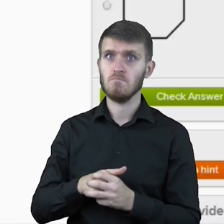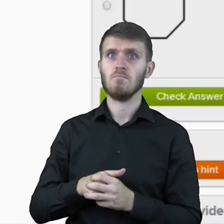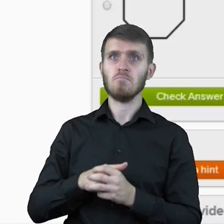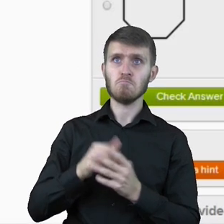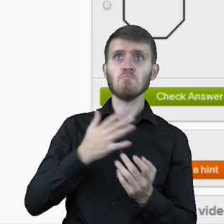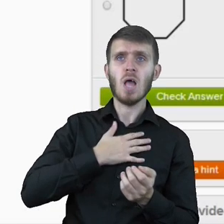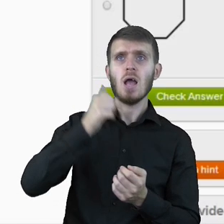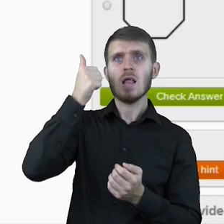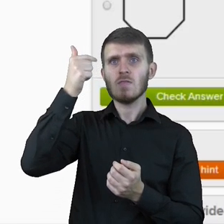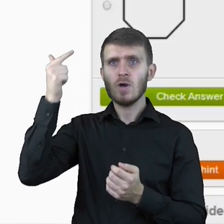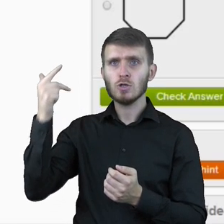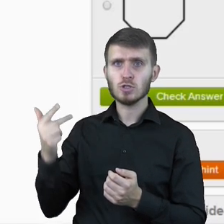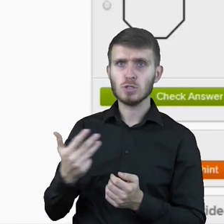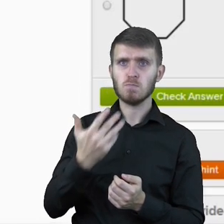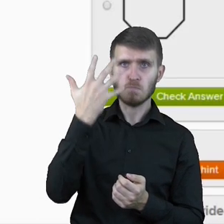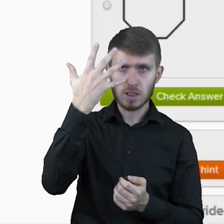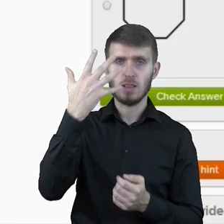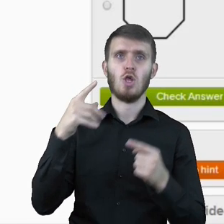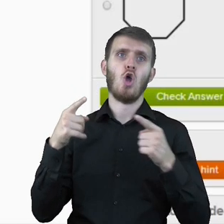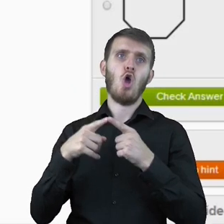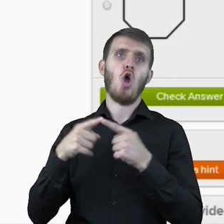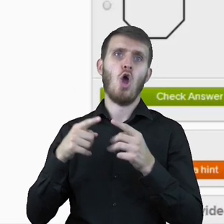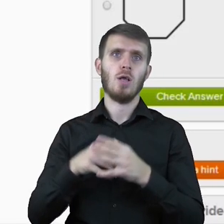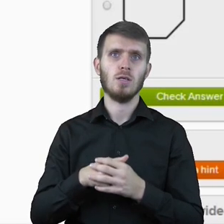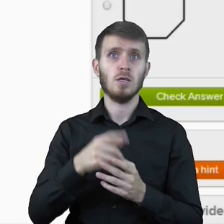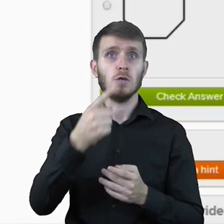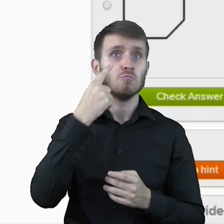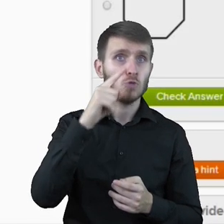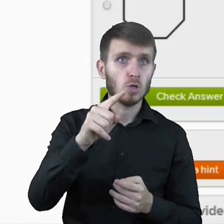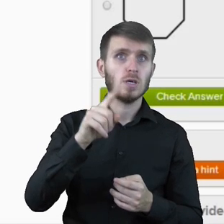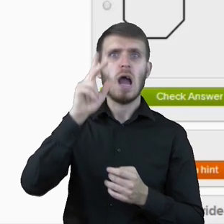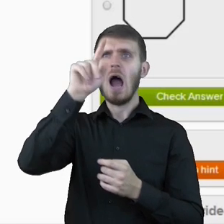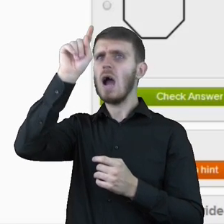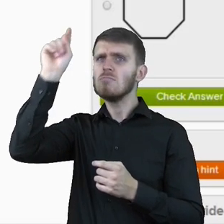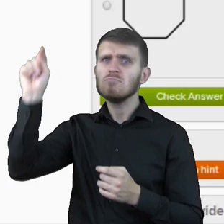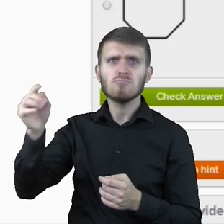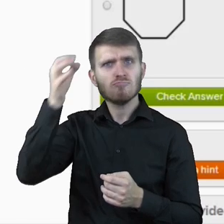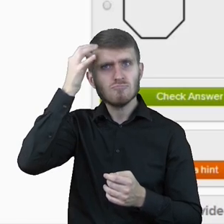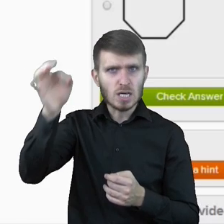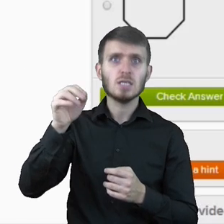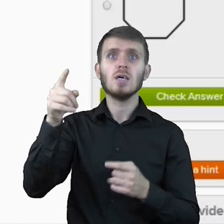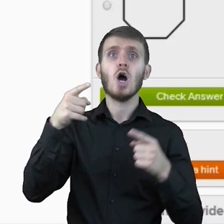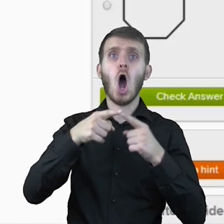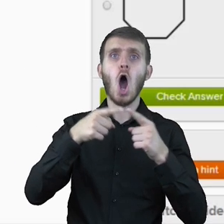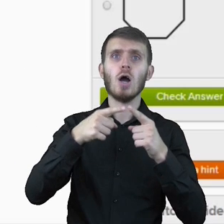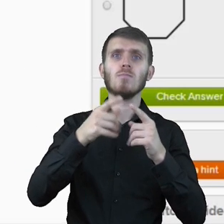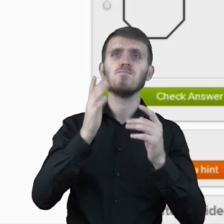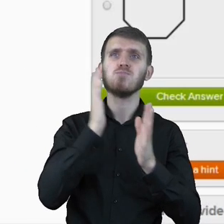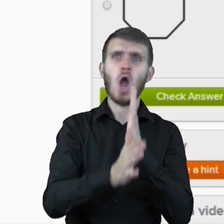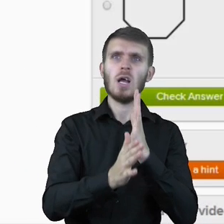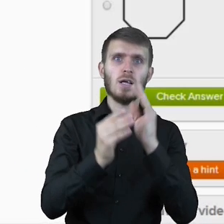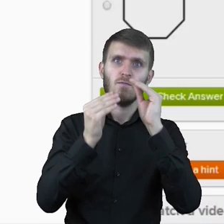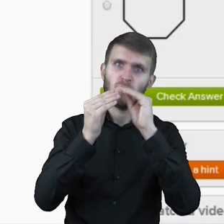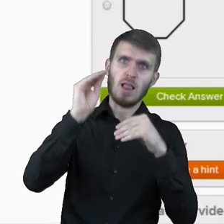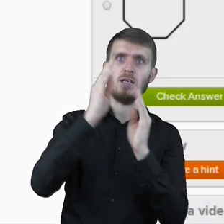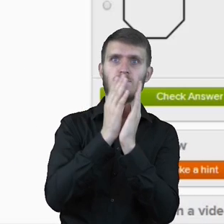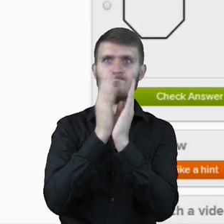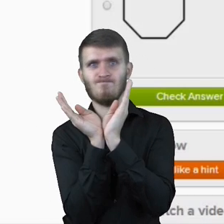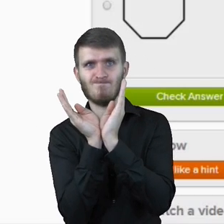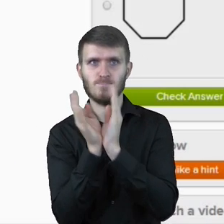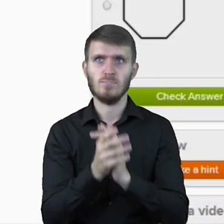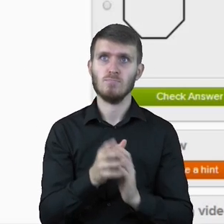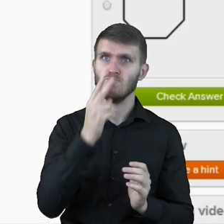figura, pięciokąt. Tutaj mamy jeden, dwa, trzy, cztery, pięć kątów. Zwróć uwagę, że każdy z nich jest